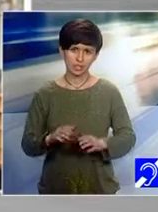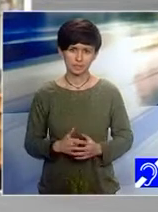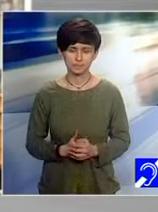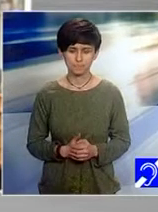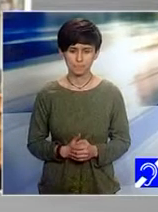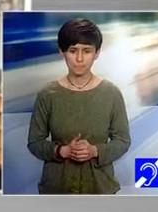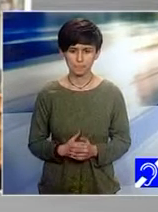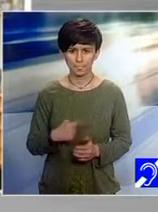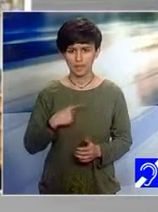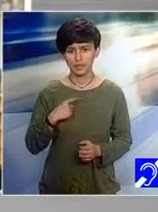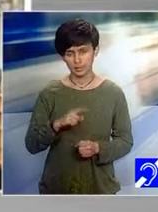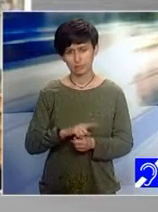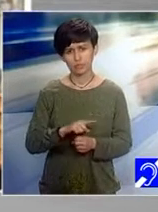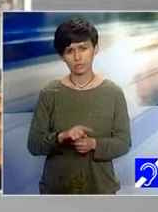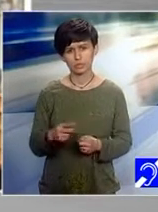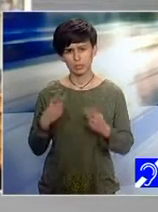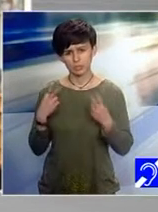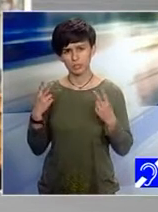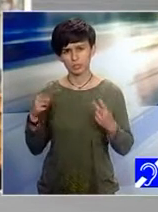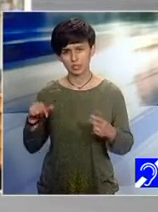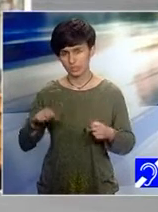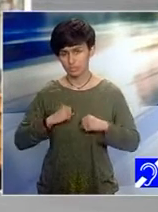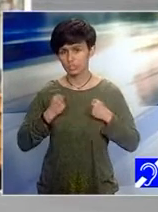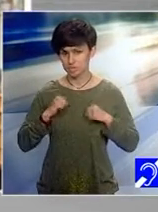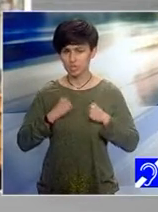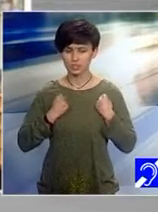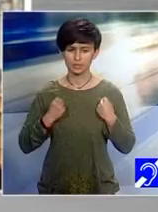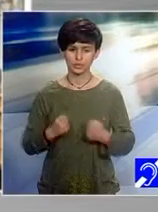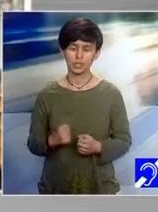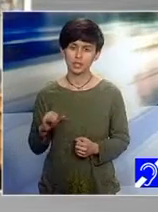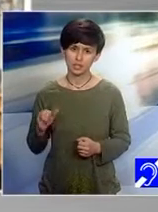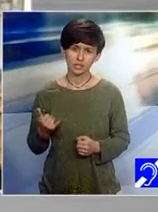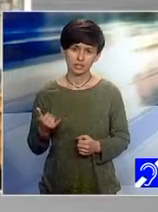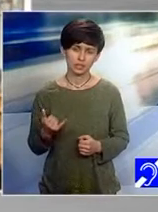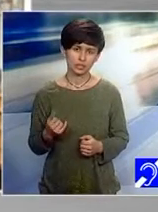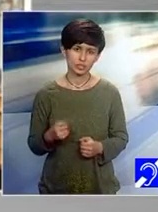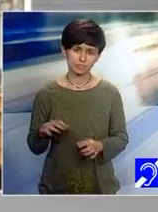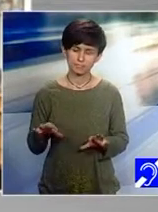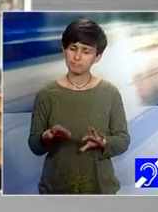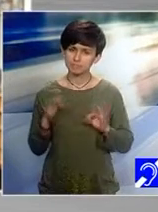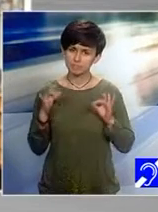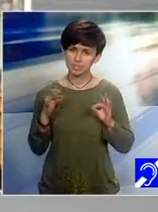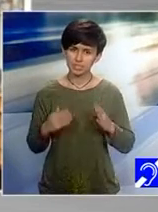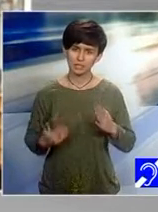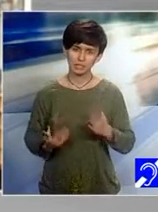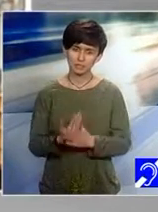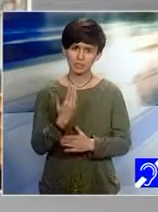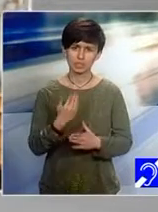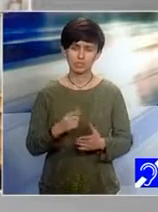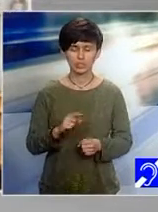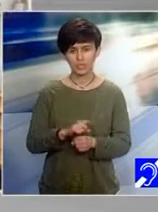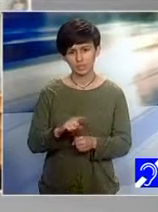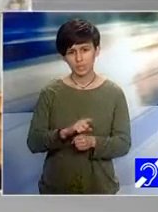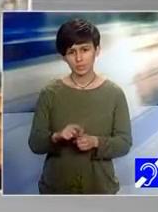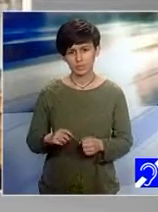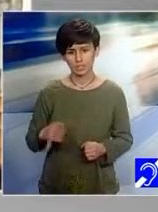Este extrem de importantă această acțiune și să găsim noi și noi aspecte ale